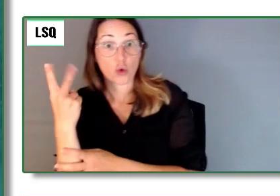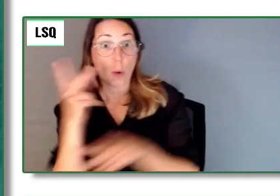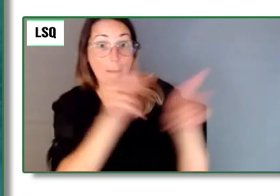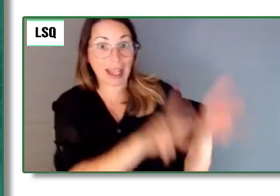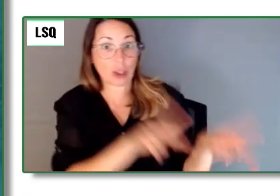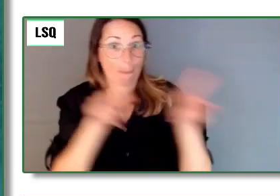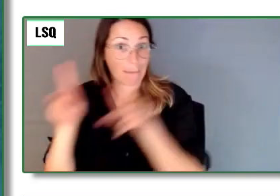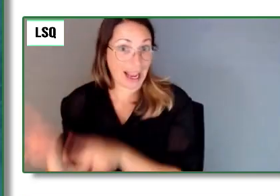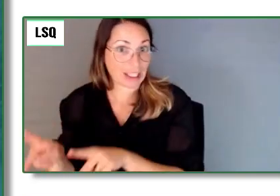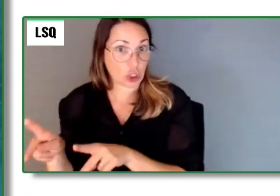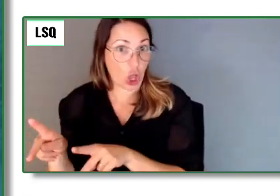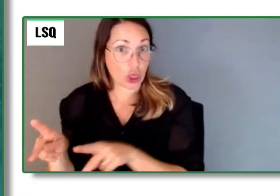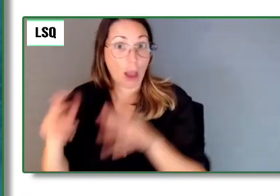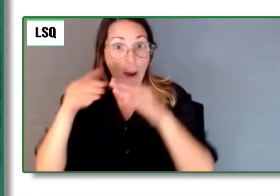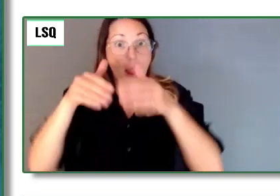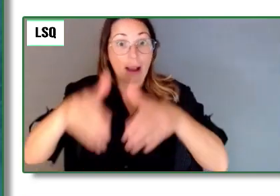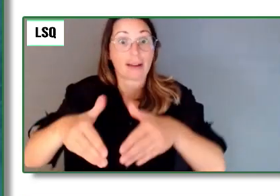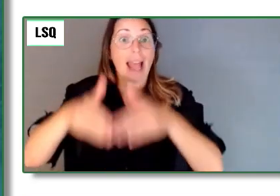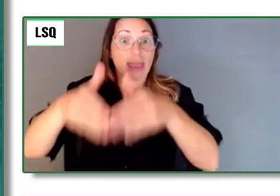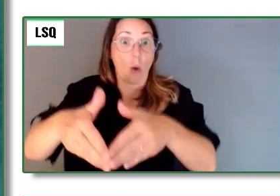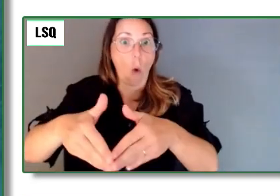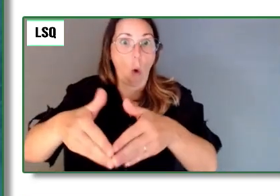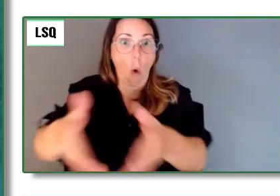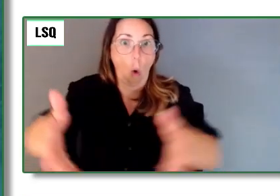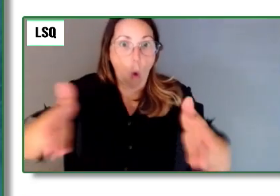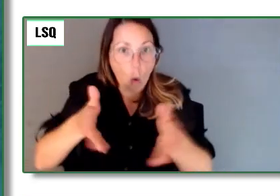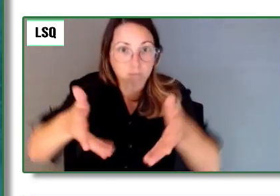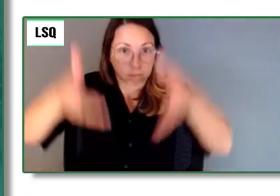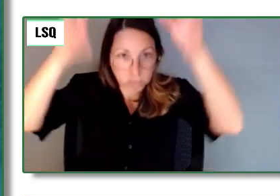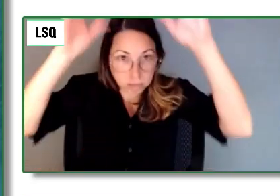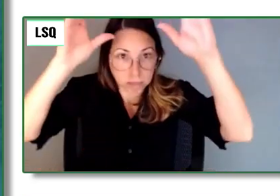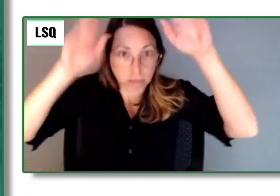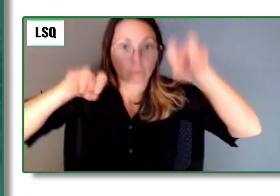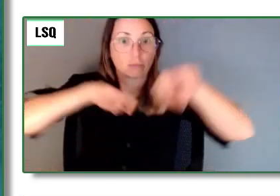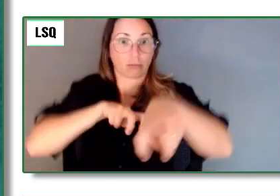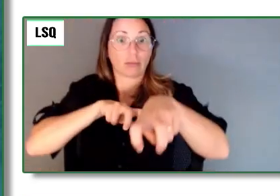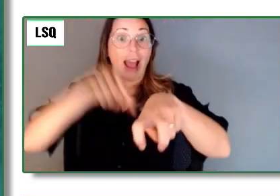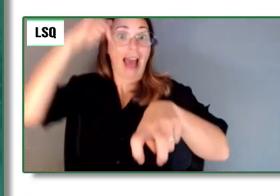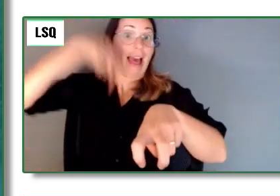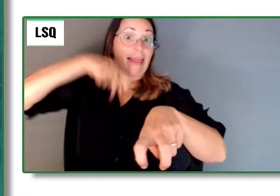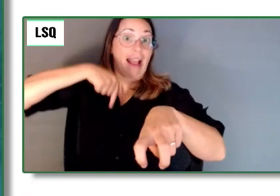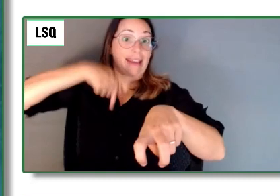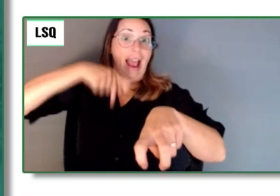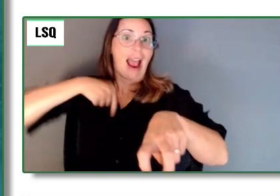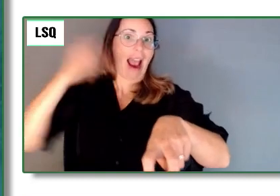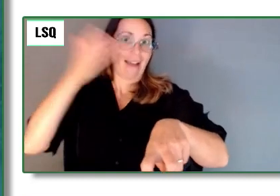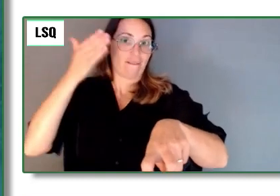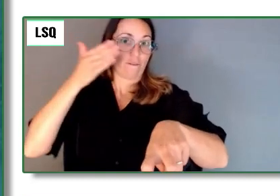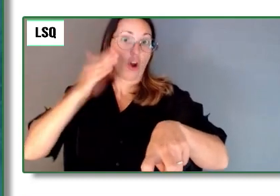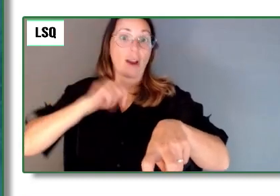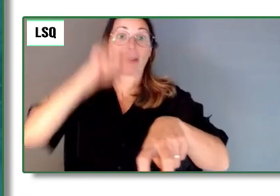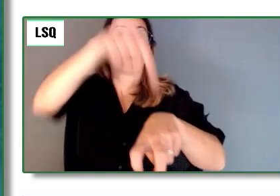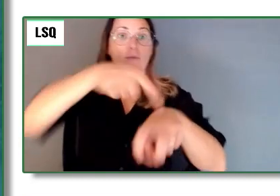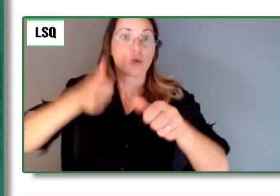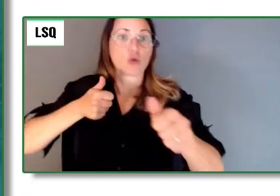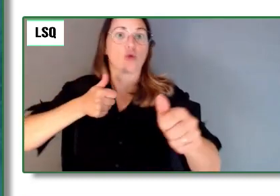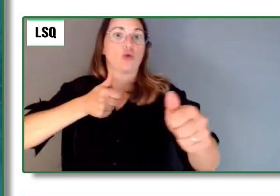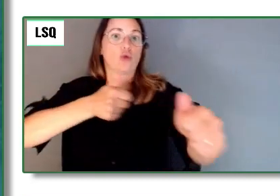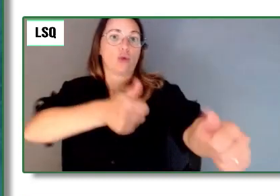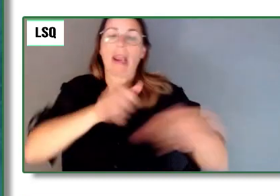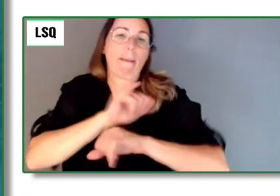vous suivez le canot, on ne peut pas se perdre. Également, pour ce qui est travaillé avec des cordes, vous faites